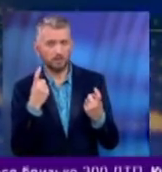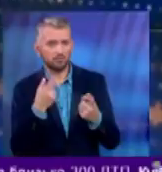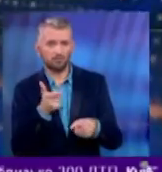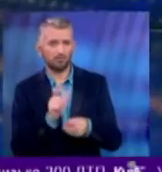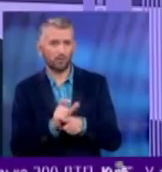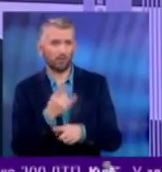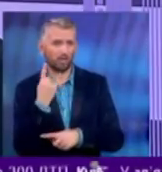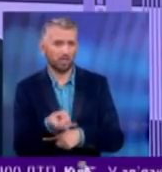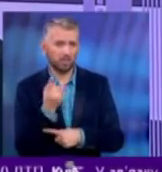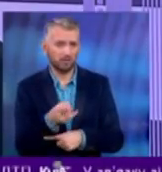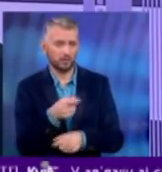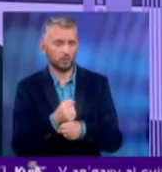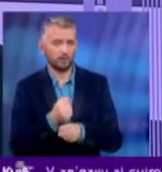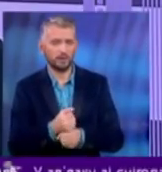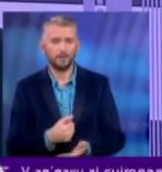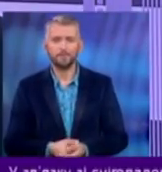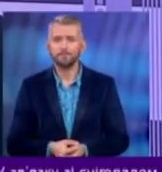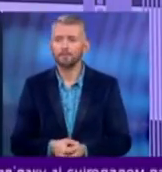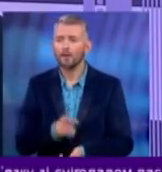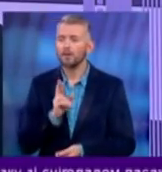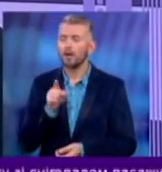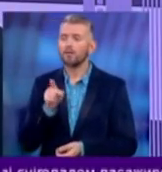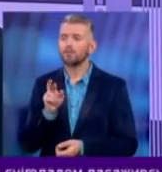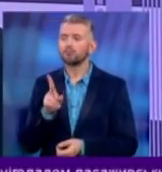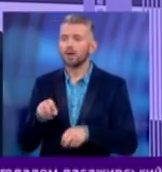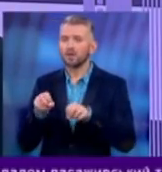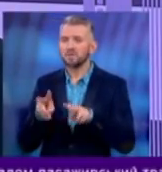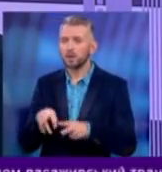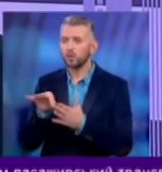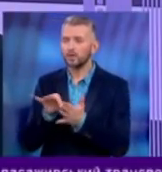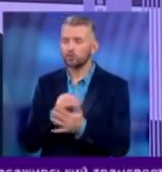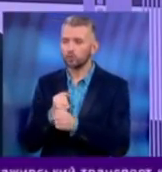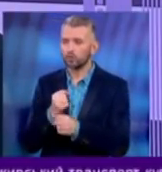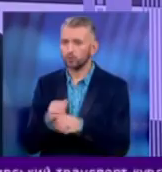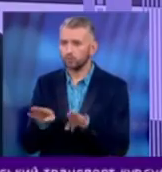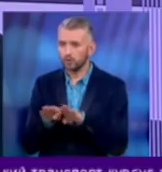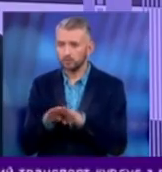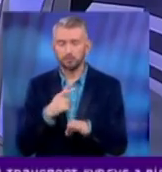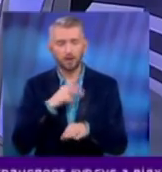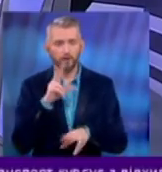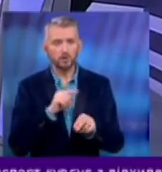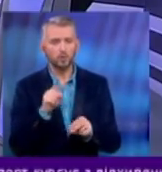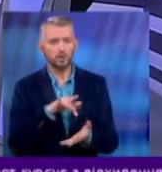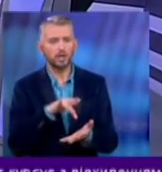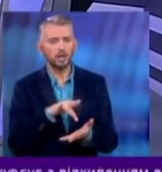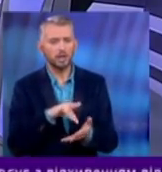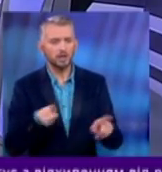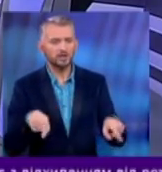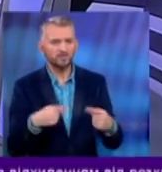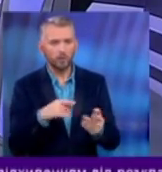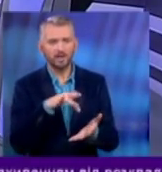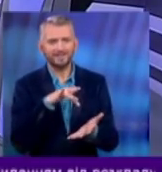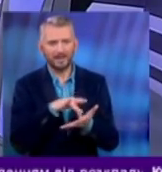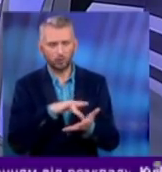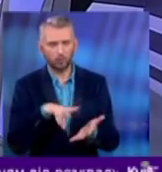досить легко це зробити. Як ви, як експерт, оцінюєте роботу подібних? Я вважаю, що створення Центру комунального сервісу,